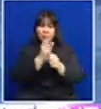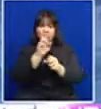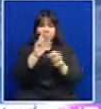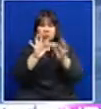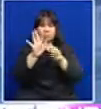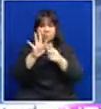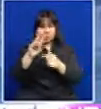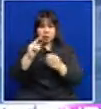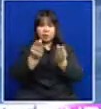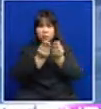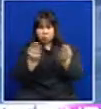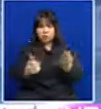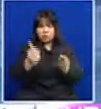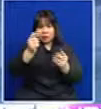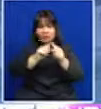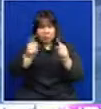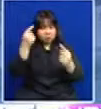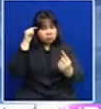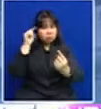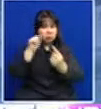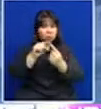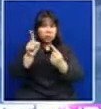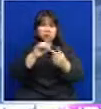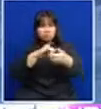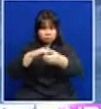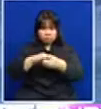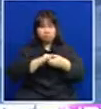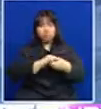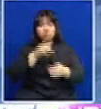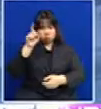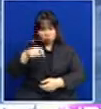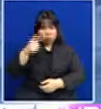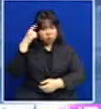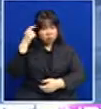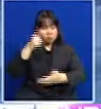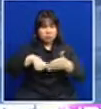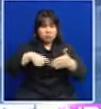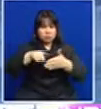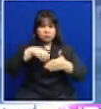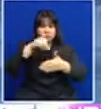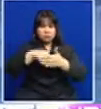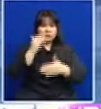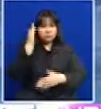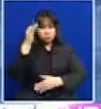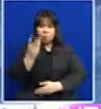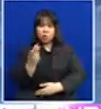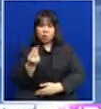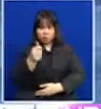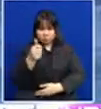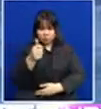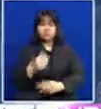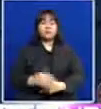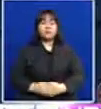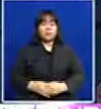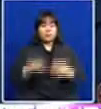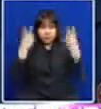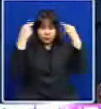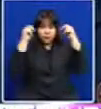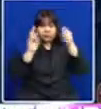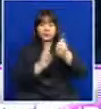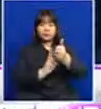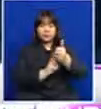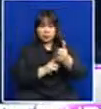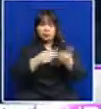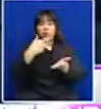ไปตามเจตนารมณ์ในการสร้างความปรองดองซึ่งอาจนำไปสู่การเลือกตั้งที่เร็วขึ้นได้ค่ะนายวิษณุเครืองามรองนายกรัฐม